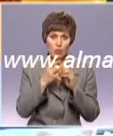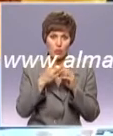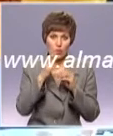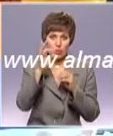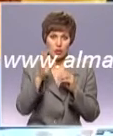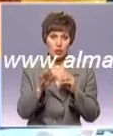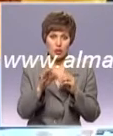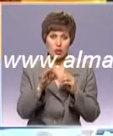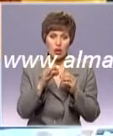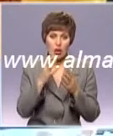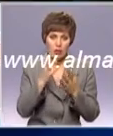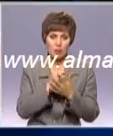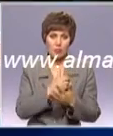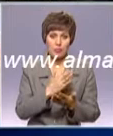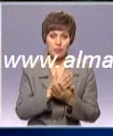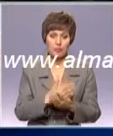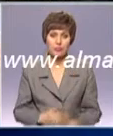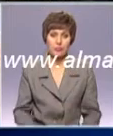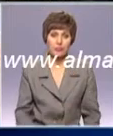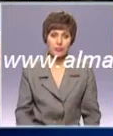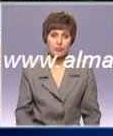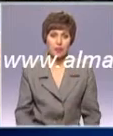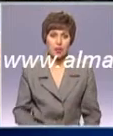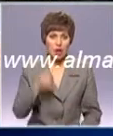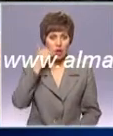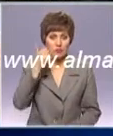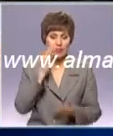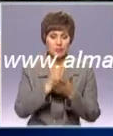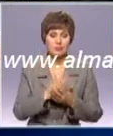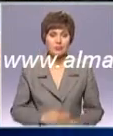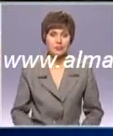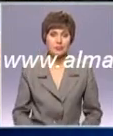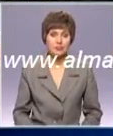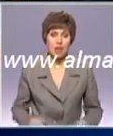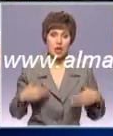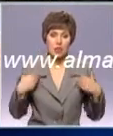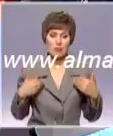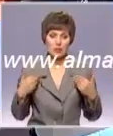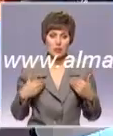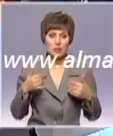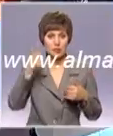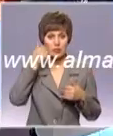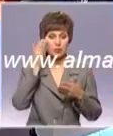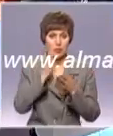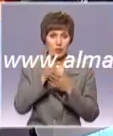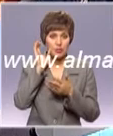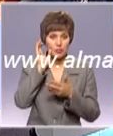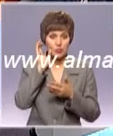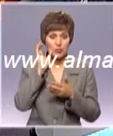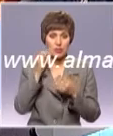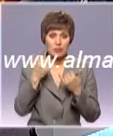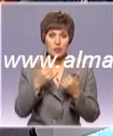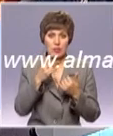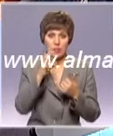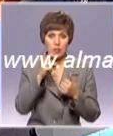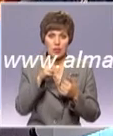демек. Рахмет. Хабарласқан көрермен бар, кеш жарық. Ассалаумағалейкум. Саламатсыз ба, тыңдап отырмыз. Мен мына Заменбек ұлына мынандай бір